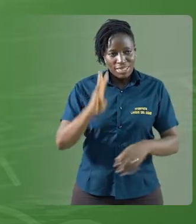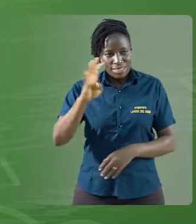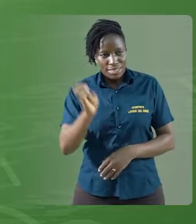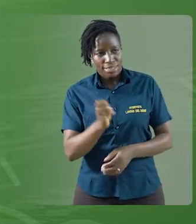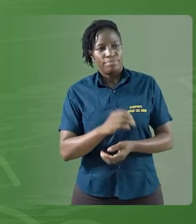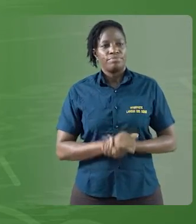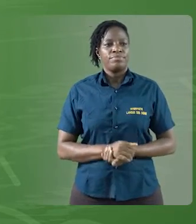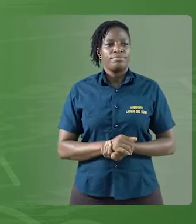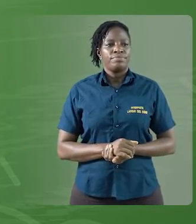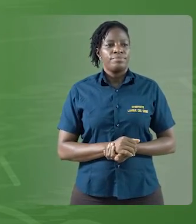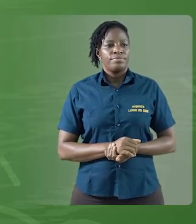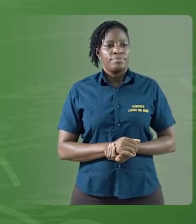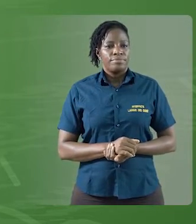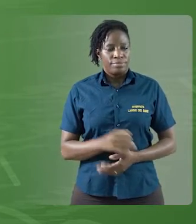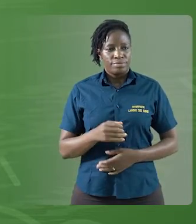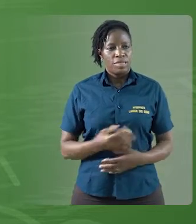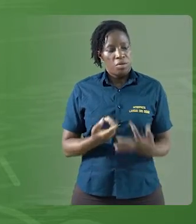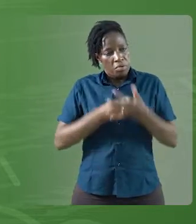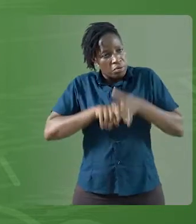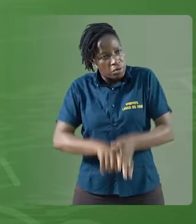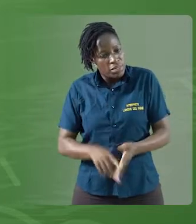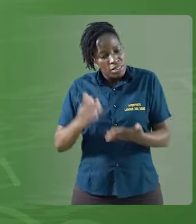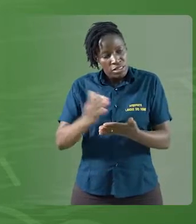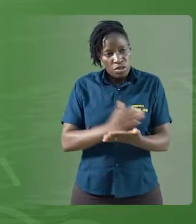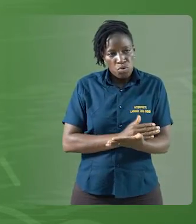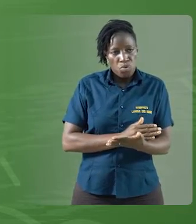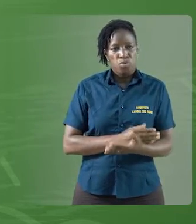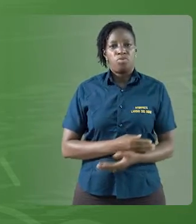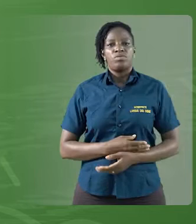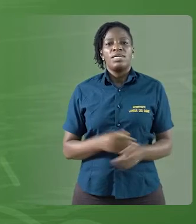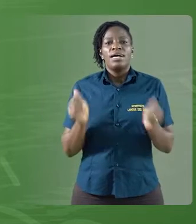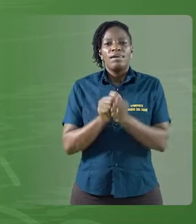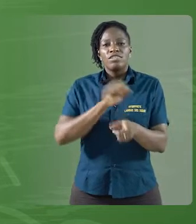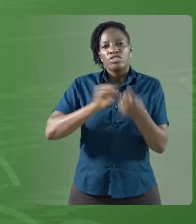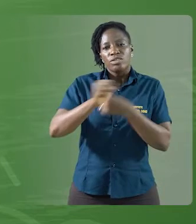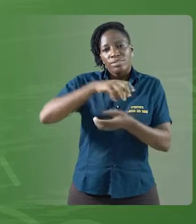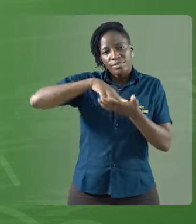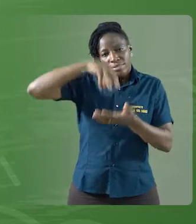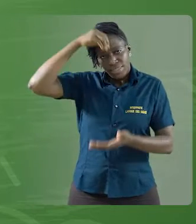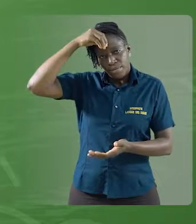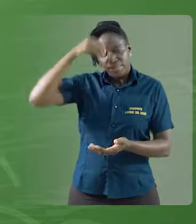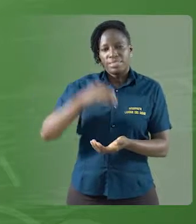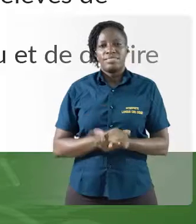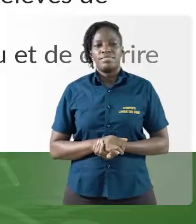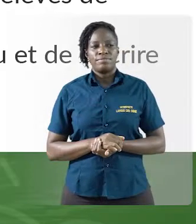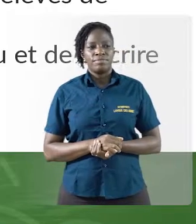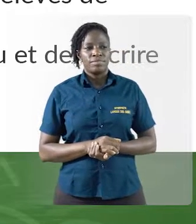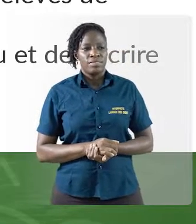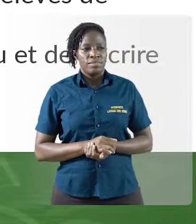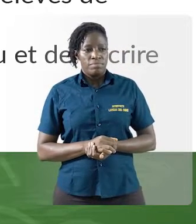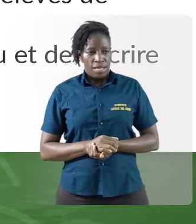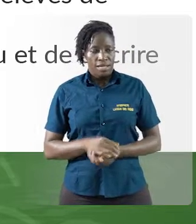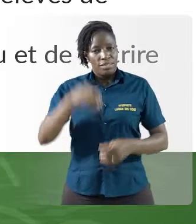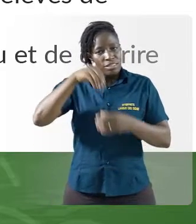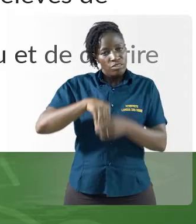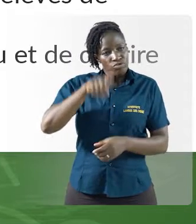4e. Nous allons introduire notre leçon du jour par la situation d'apprentissage. Dans un